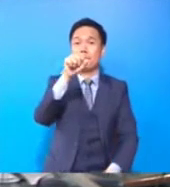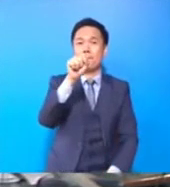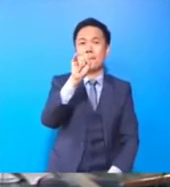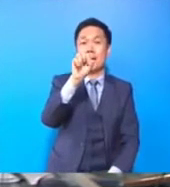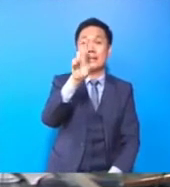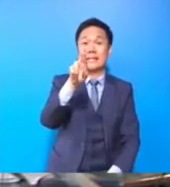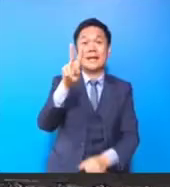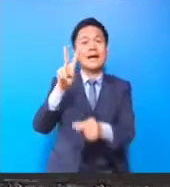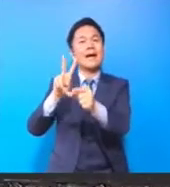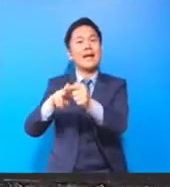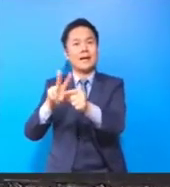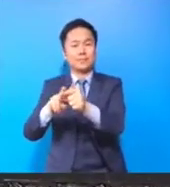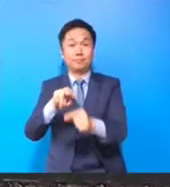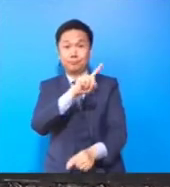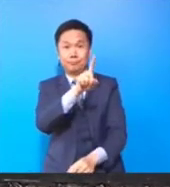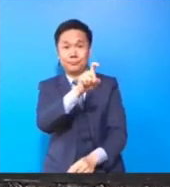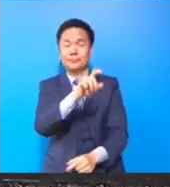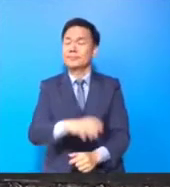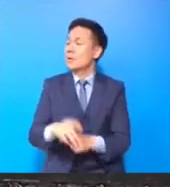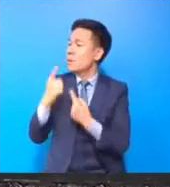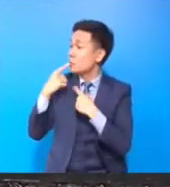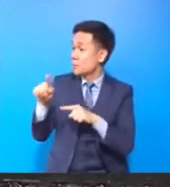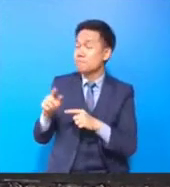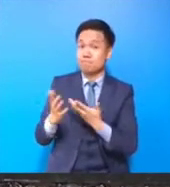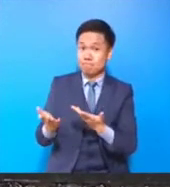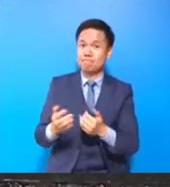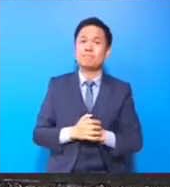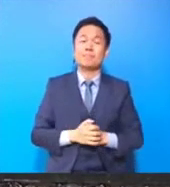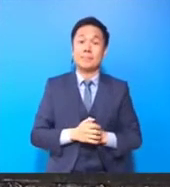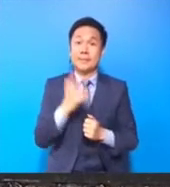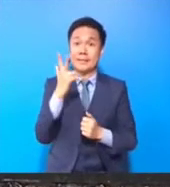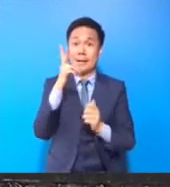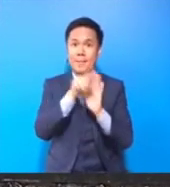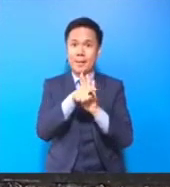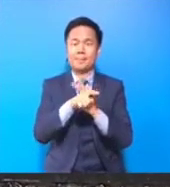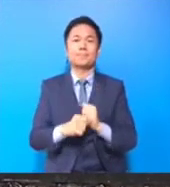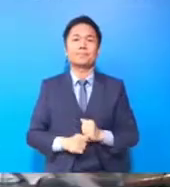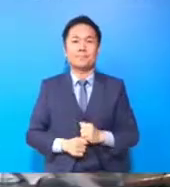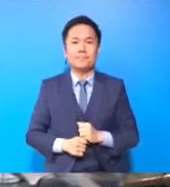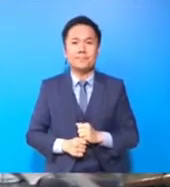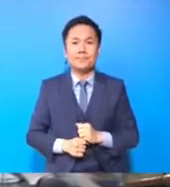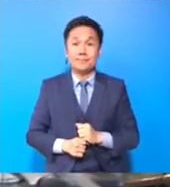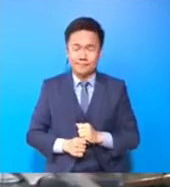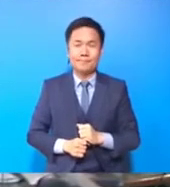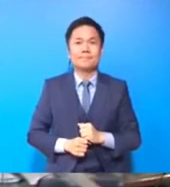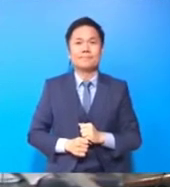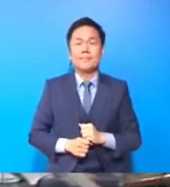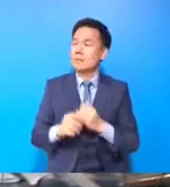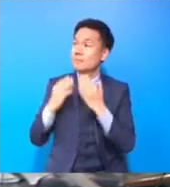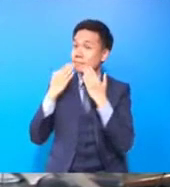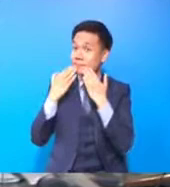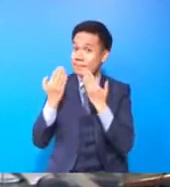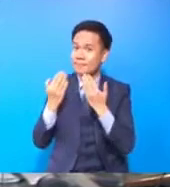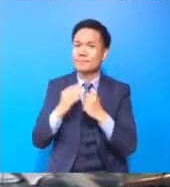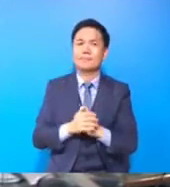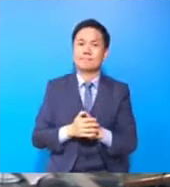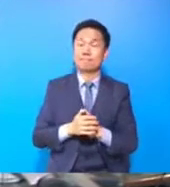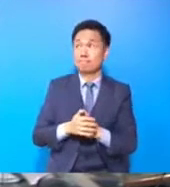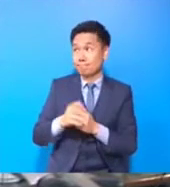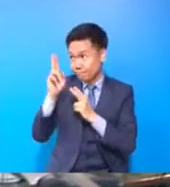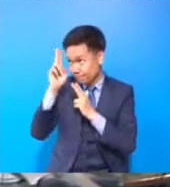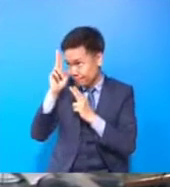helm menteri pembangunan 2 Banda atau temannya job 3 ini Makasih yang